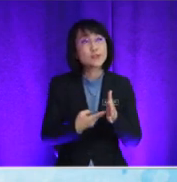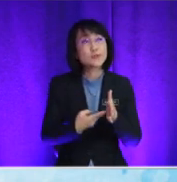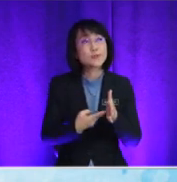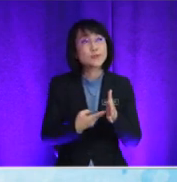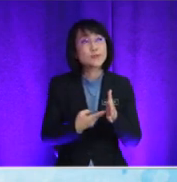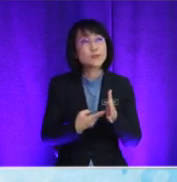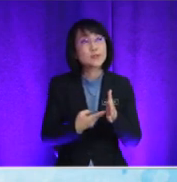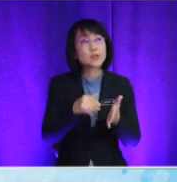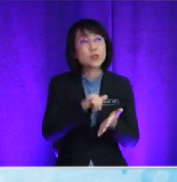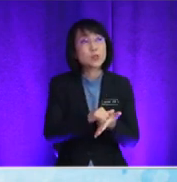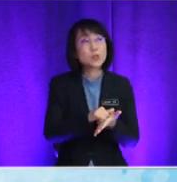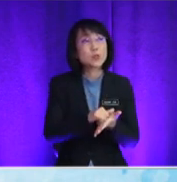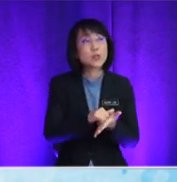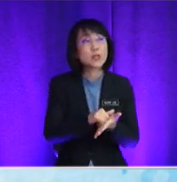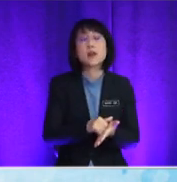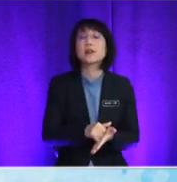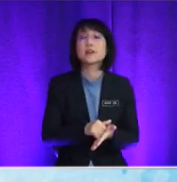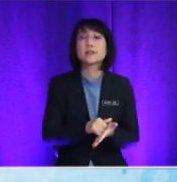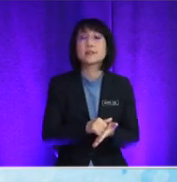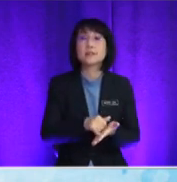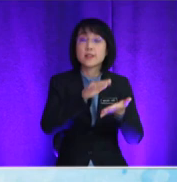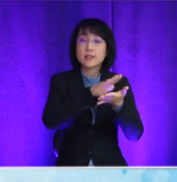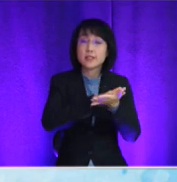penghematan penyediaan makanan